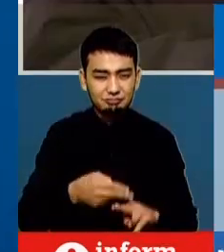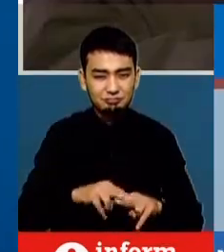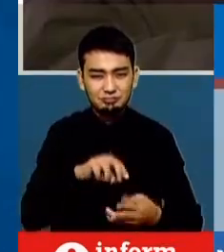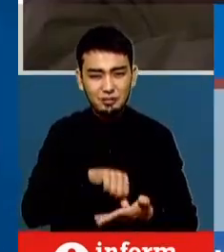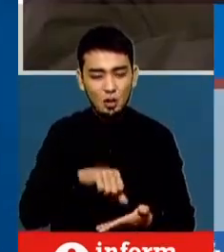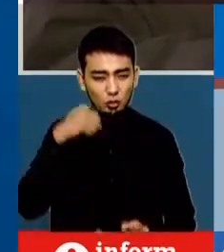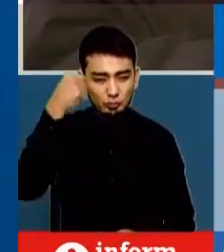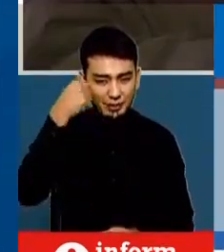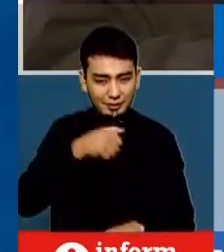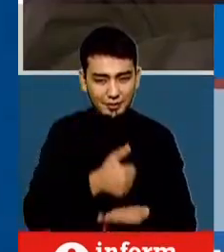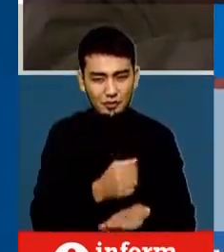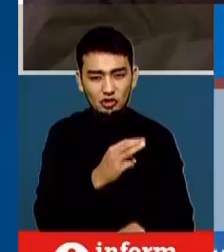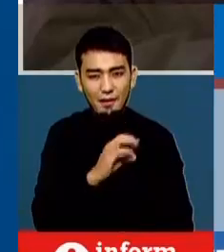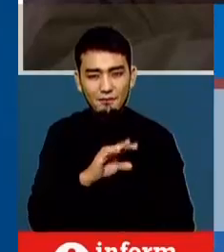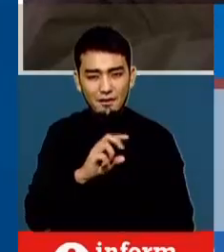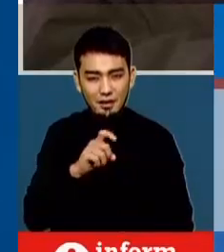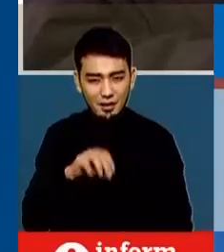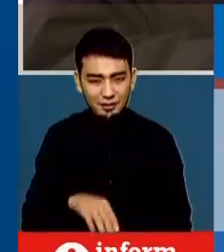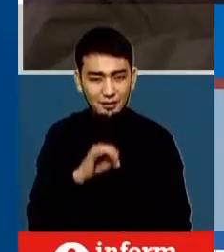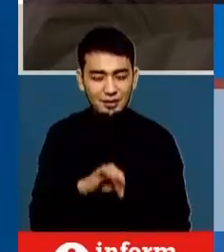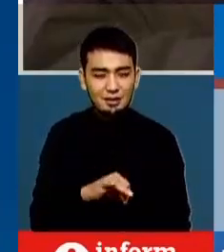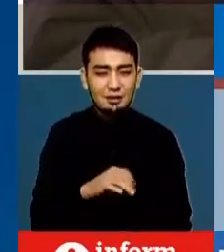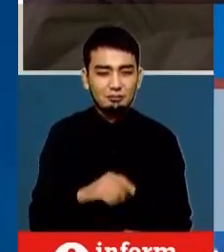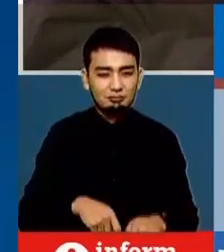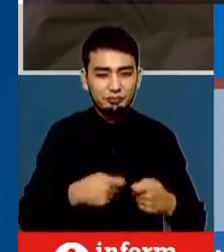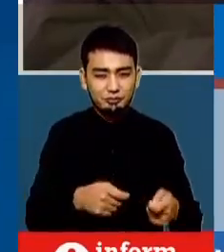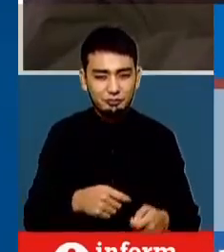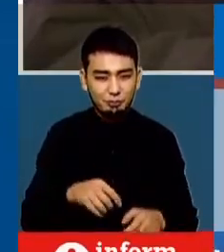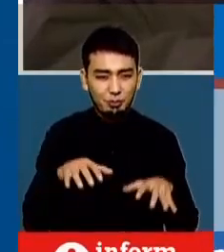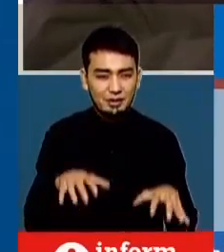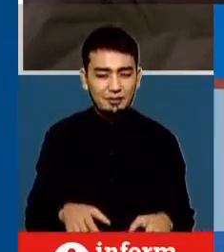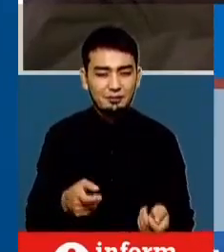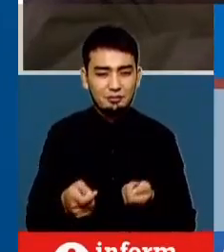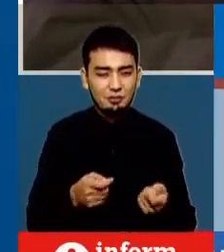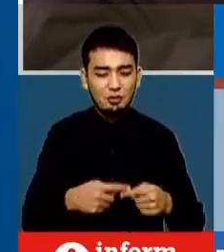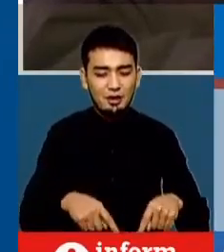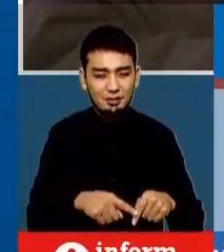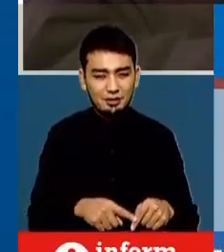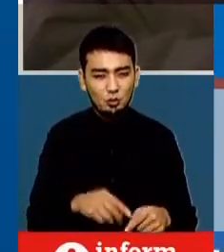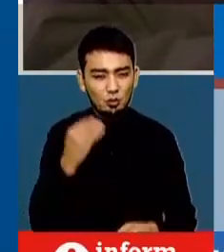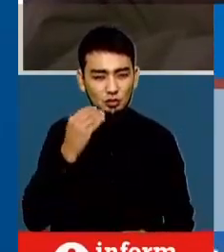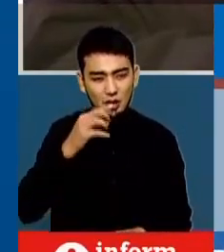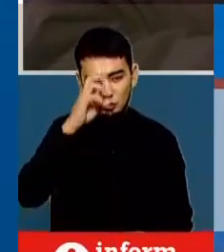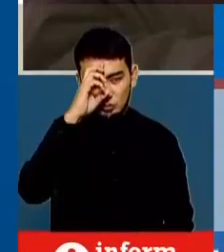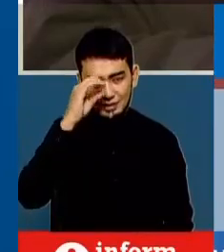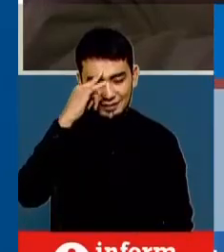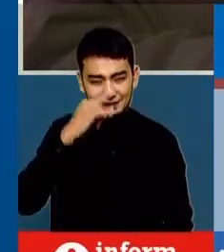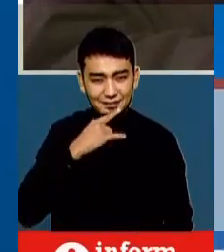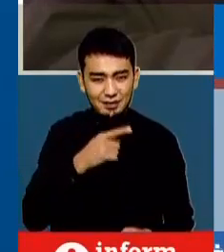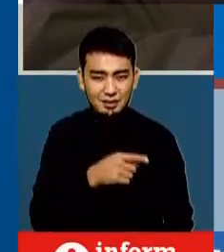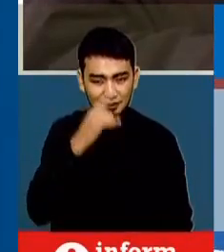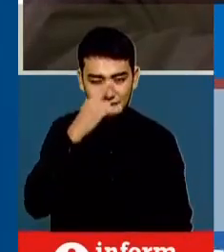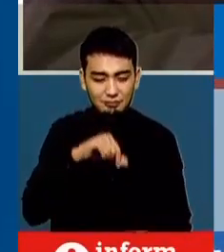глава Узбекистана Шавкат Мирзиёев официально передал председательство в Организации тюркских государств Казахстану. Принимая